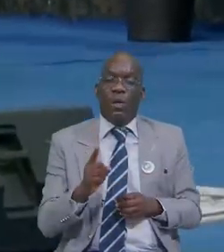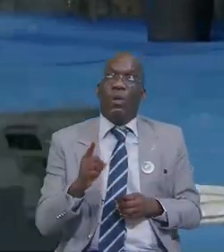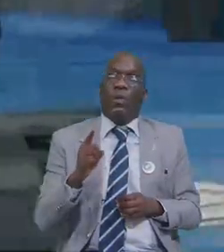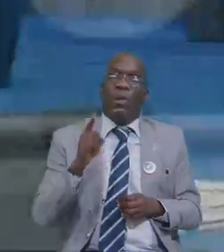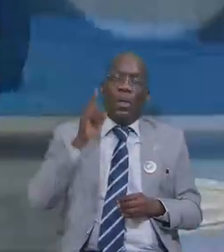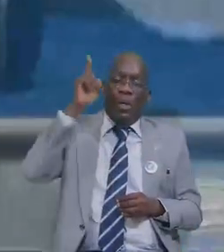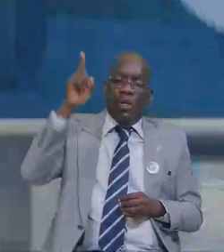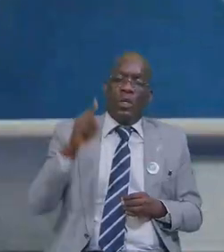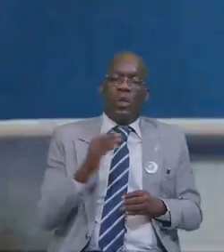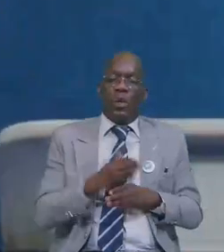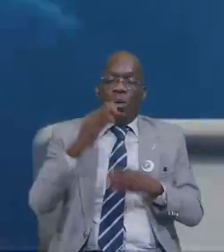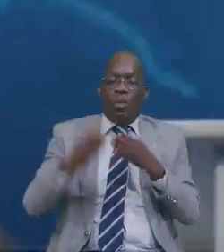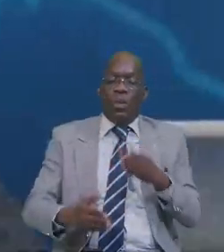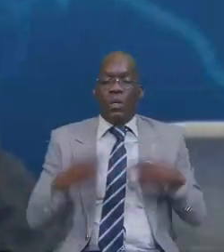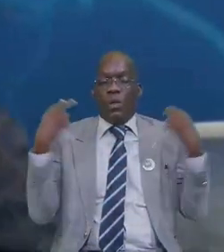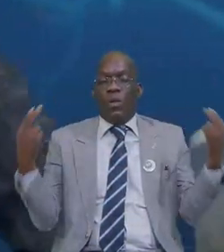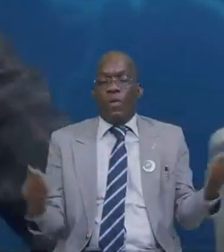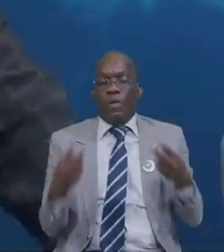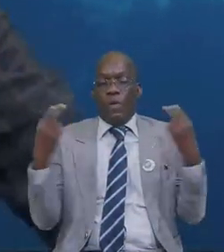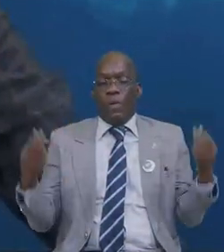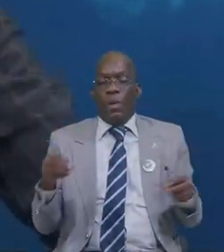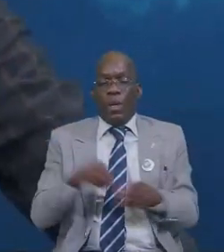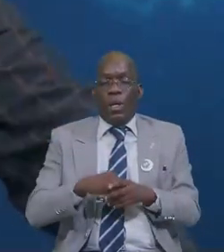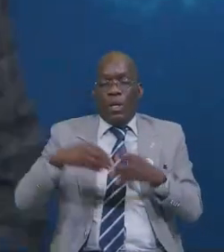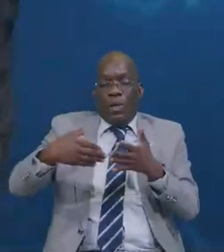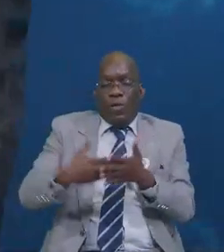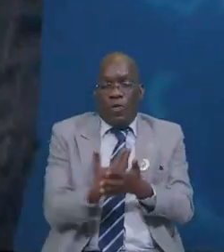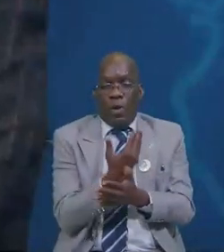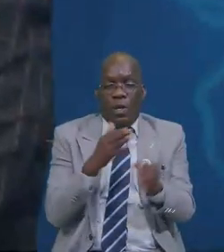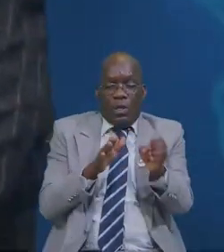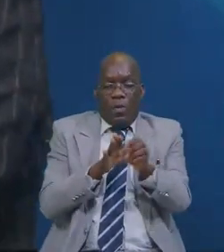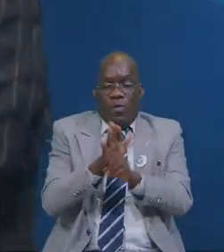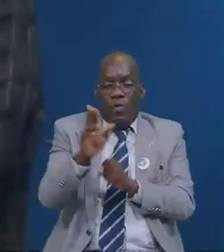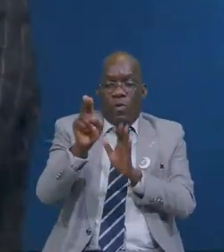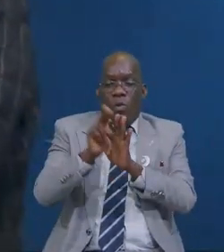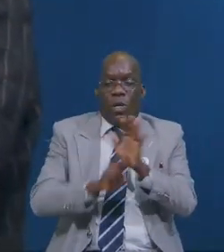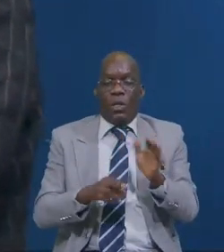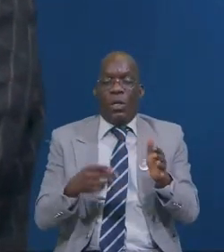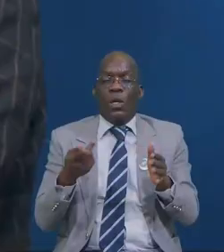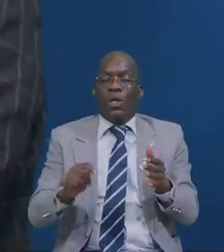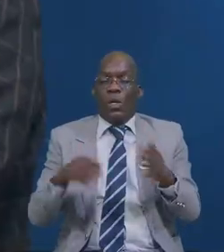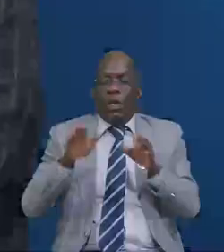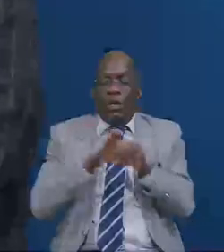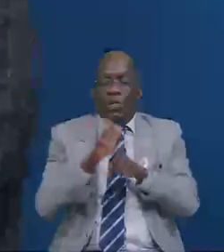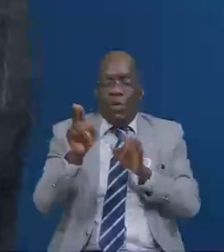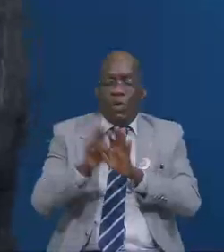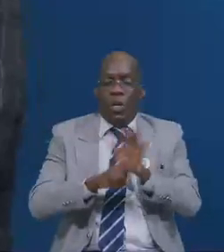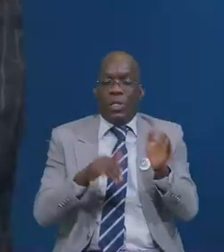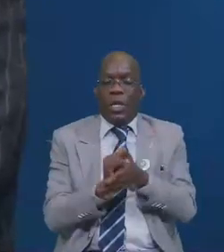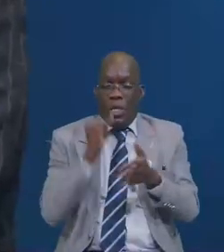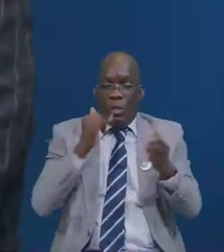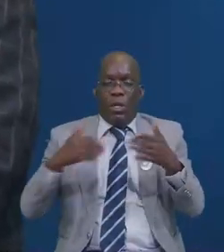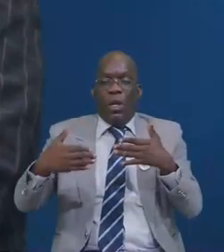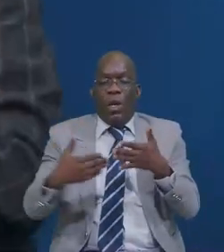sa victoire holistique dans la nouvelle plénitude. La plénitude qui est fraîche,